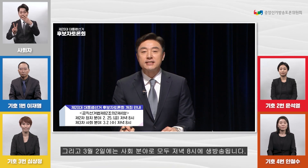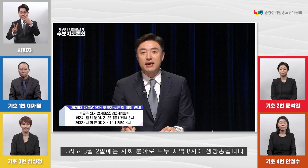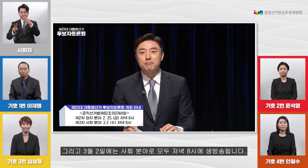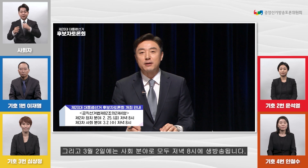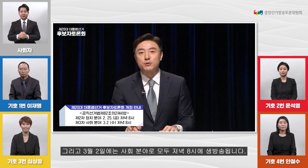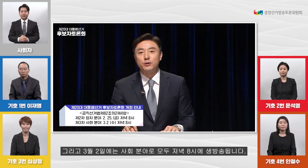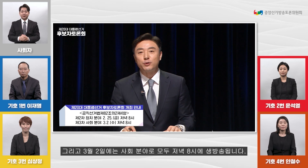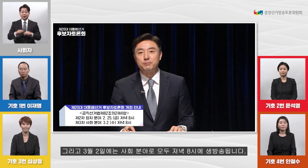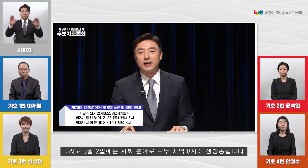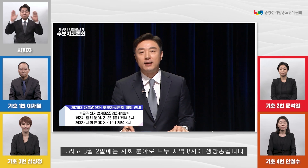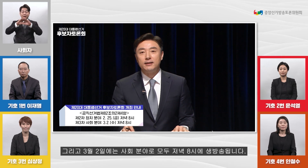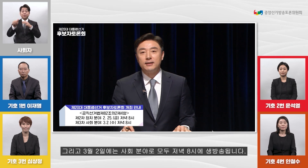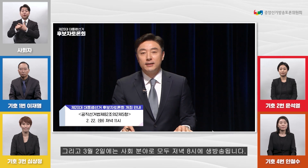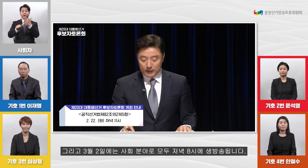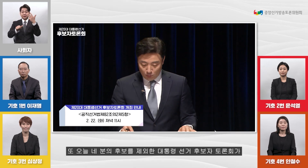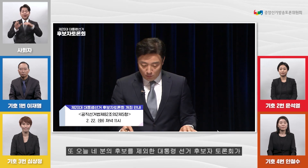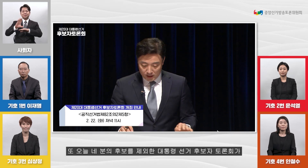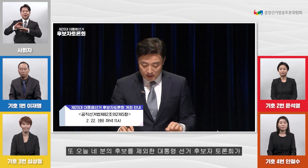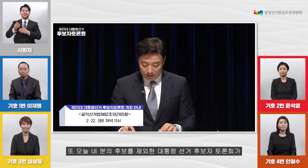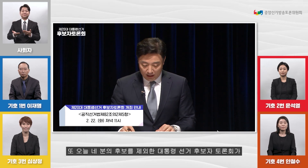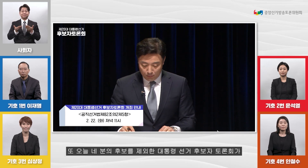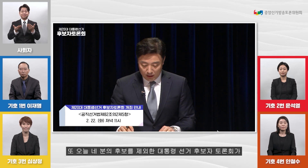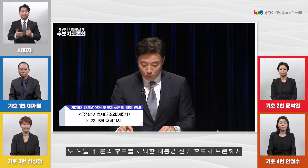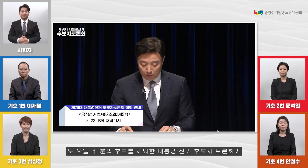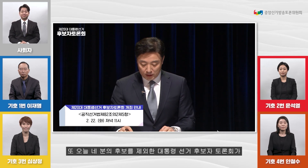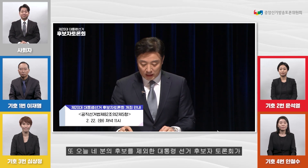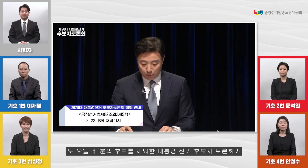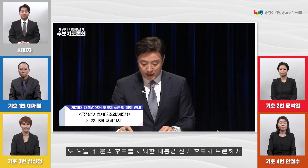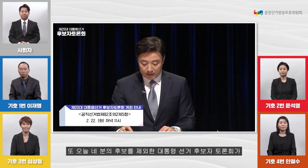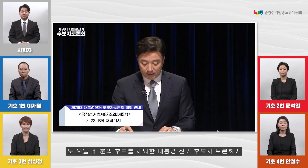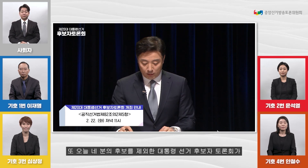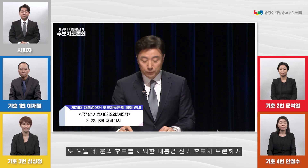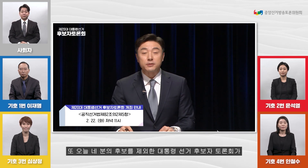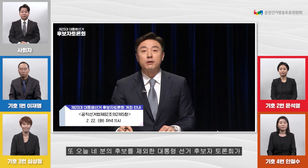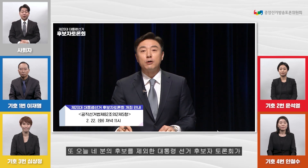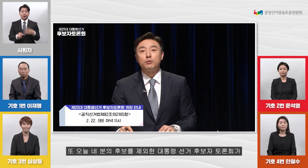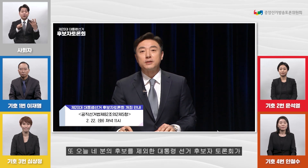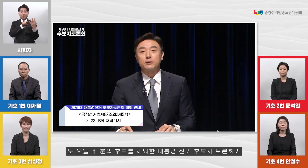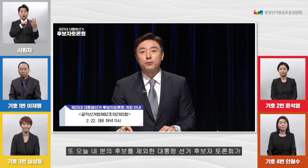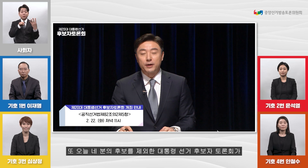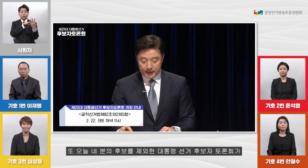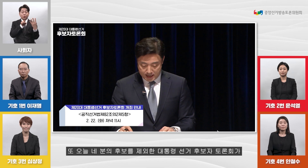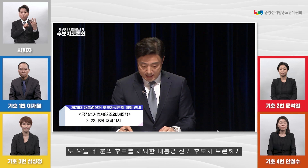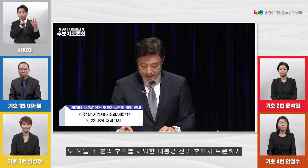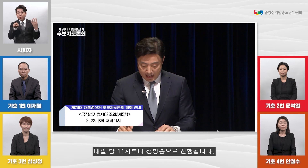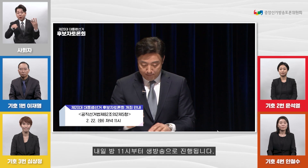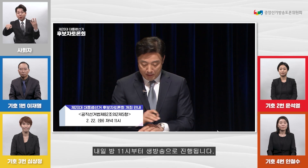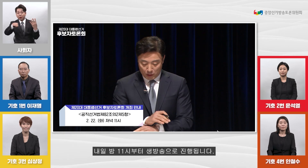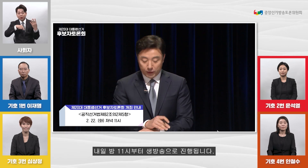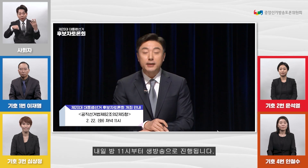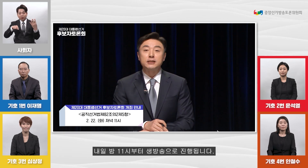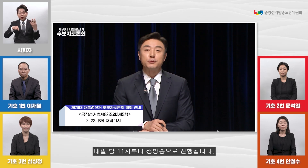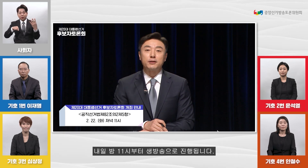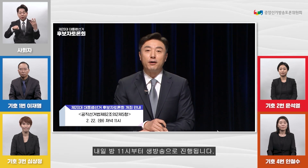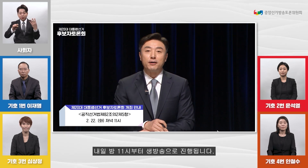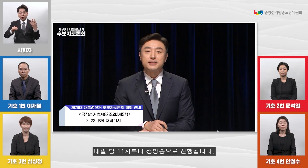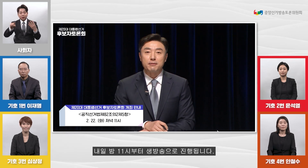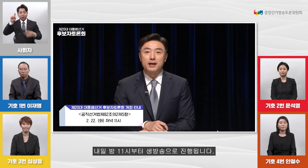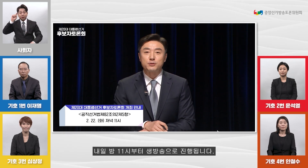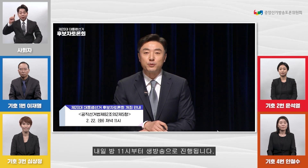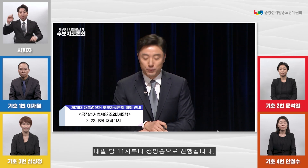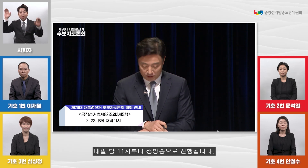8시에 생방송됩니다. 또 오늘 네 분의 후보를 제외한 대통령 선거 후보자 토론회가 내일 밤